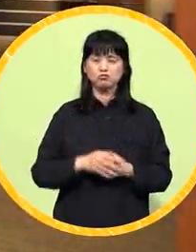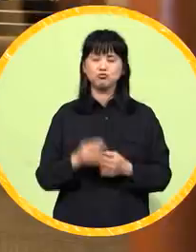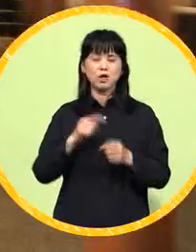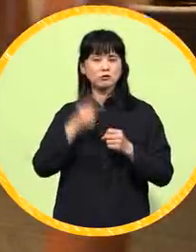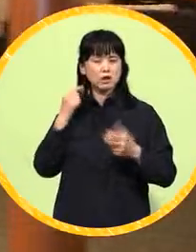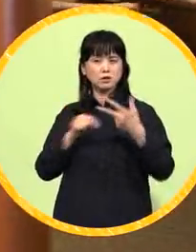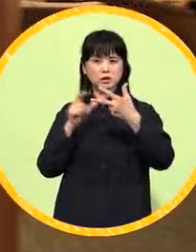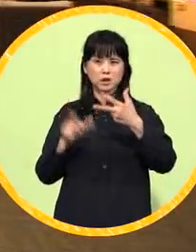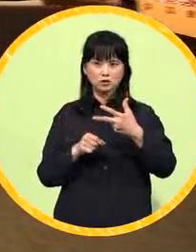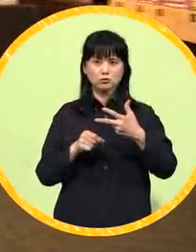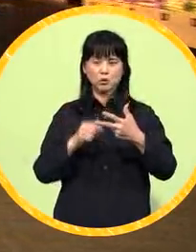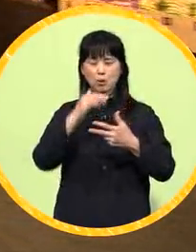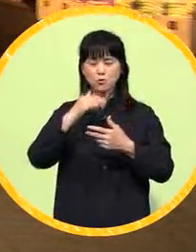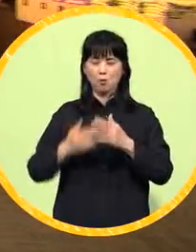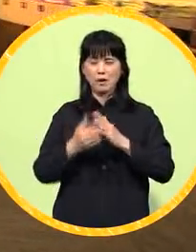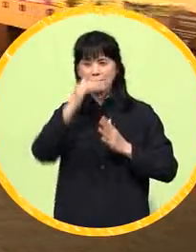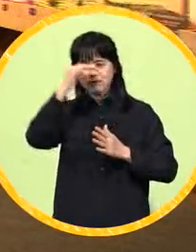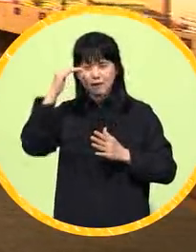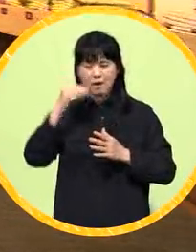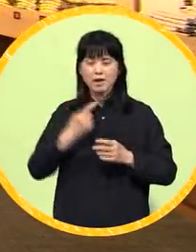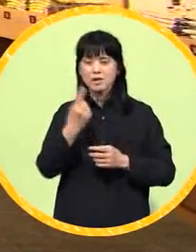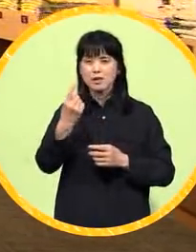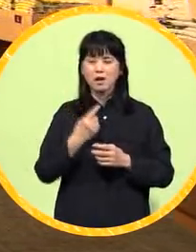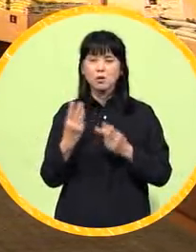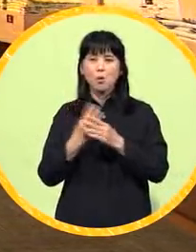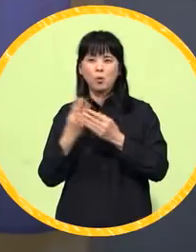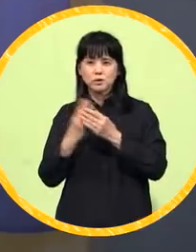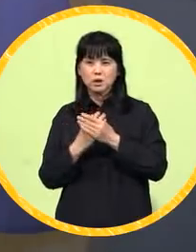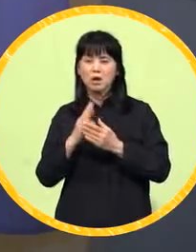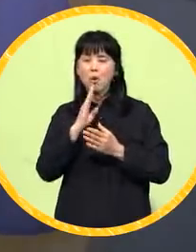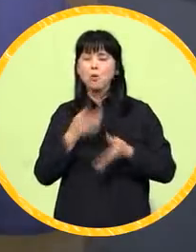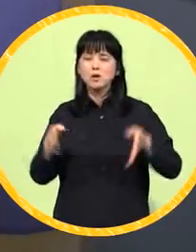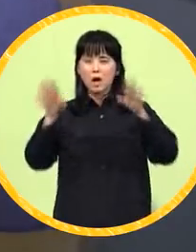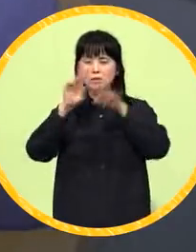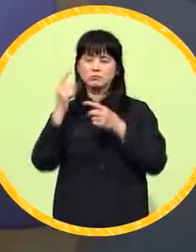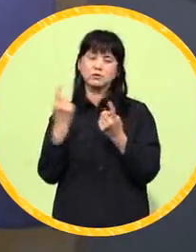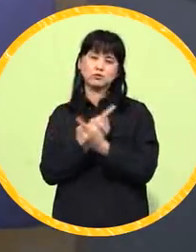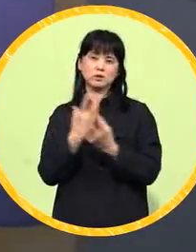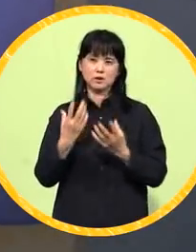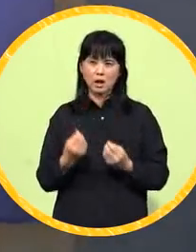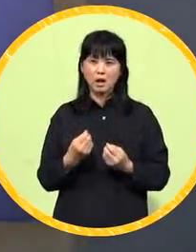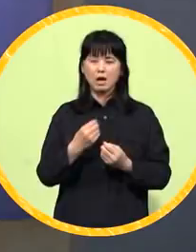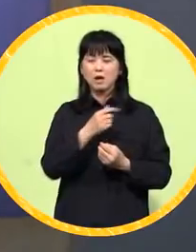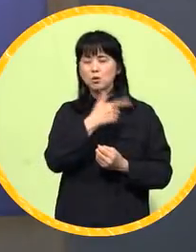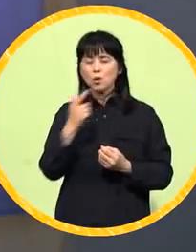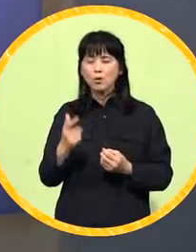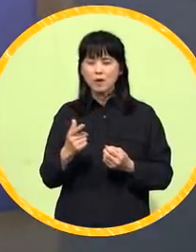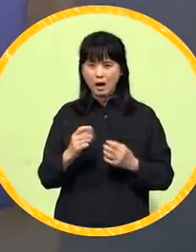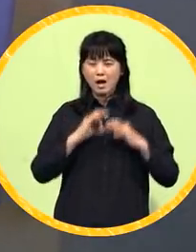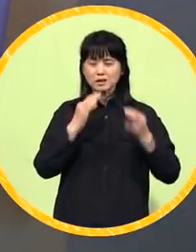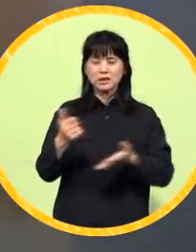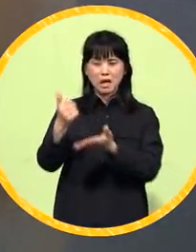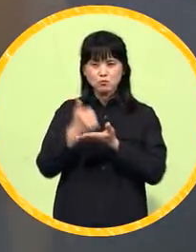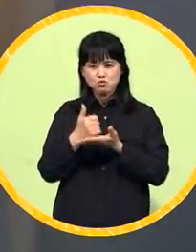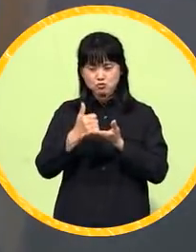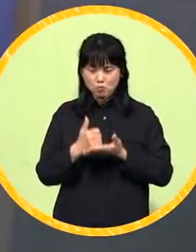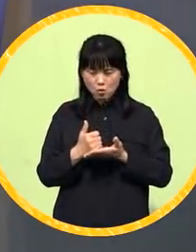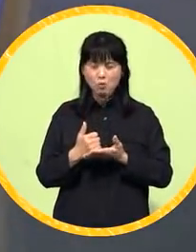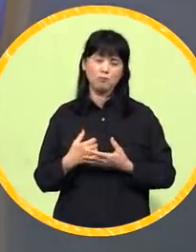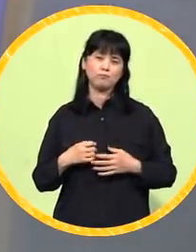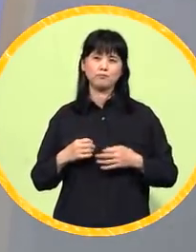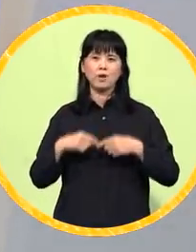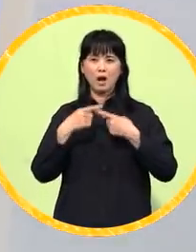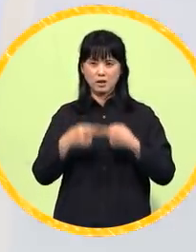7月に絶景日帰り温泉竜宮で本館としてリニューアルしたので様々なセレブを入力したゴージャスなお